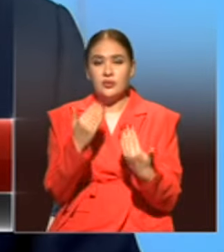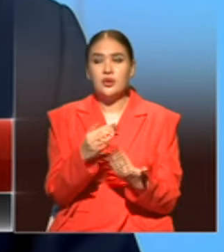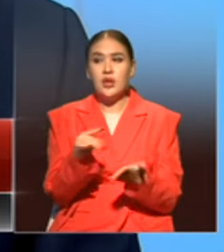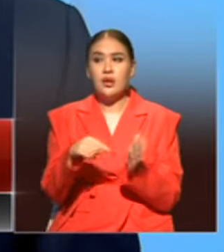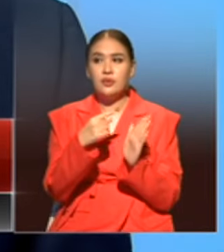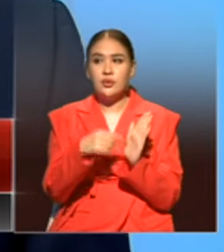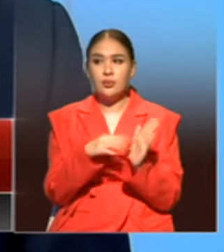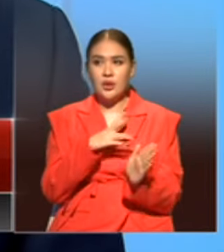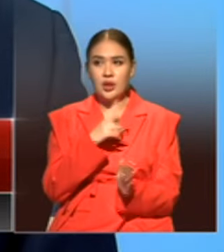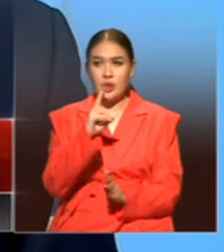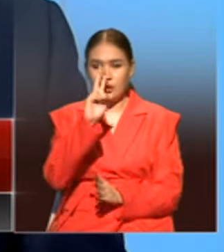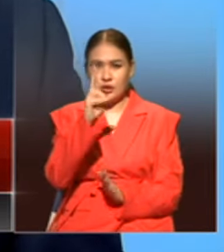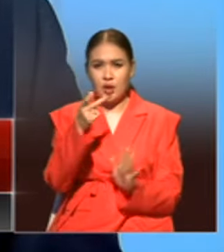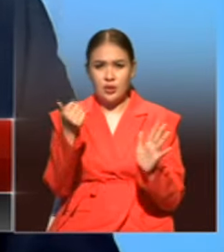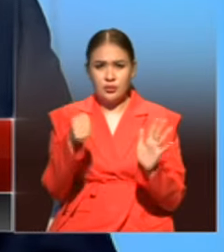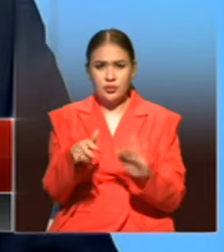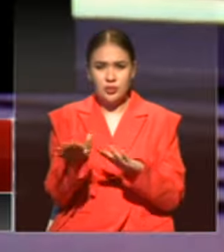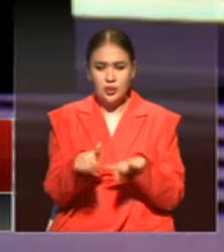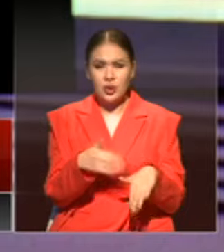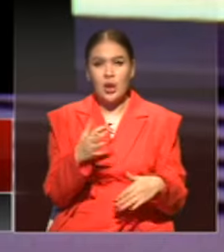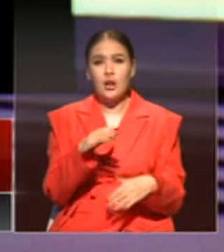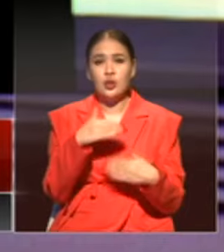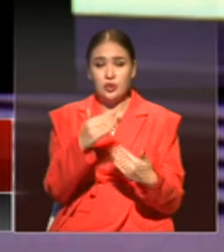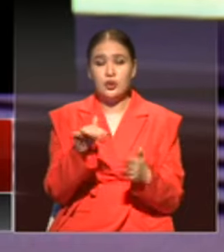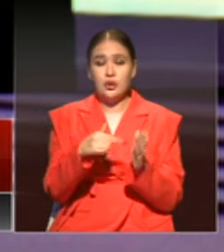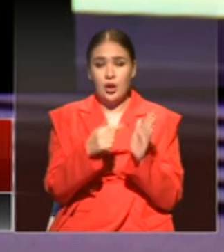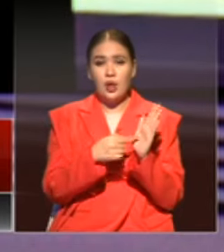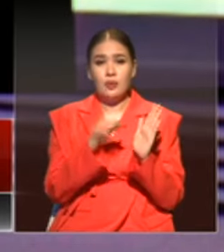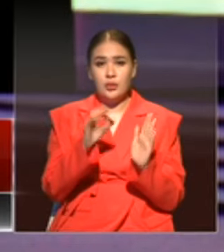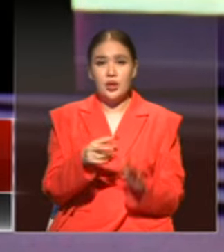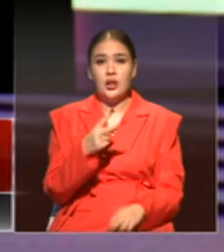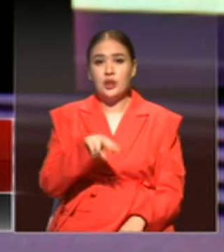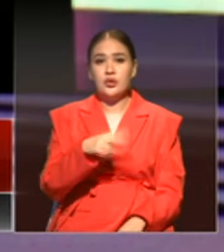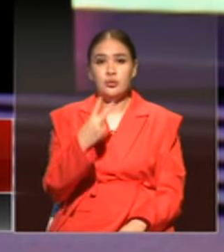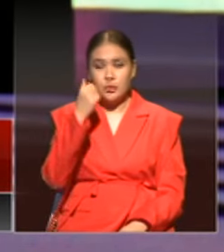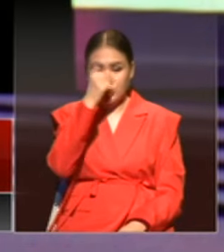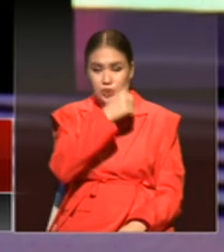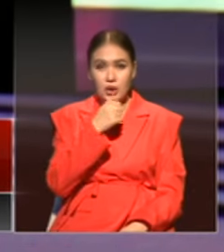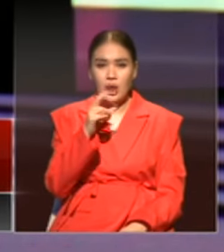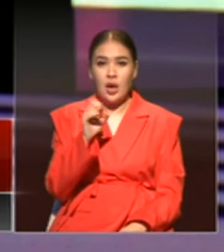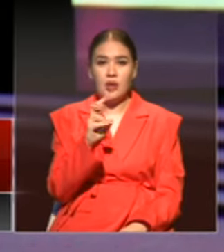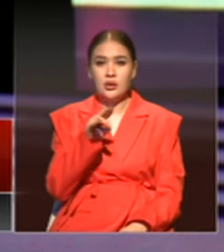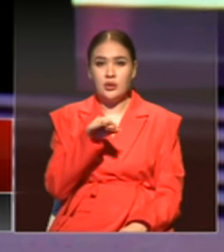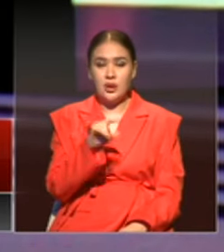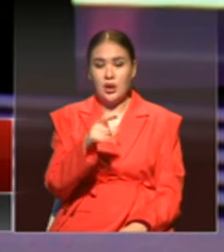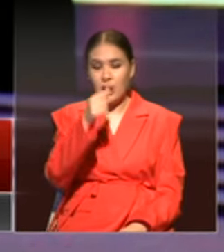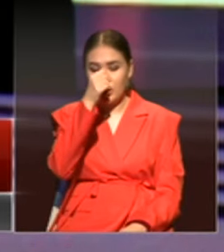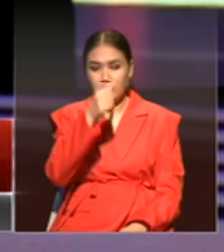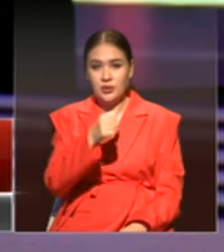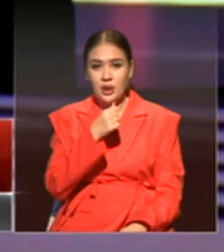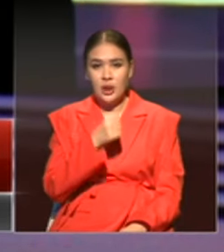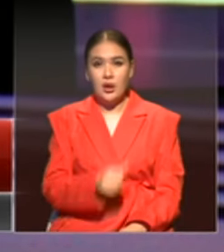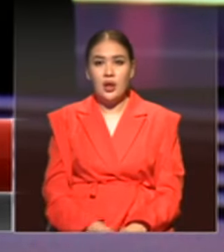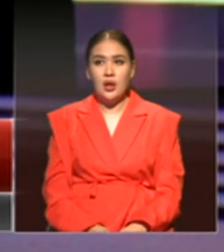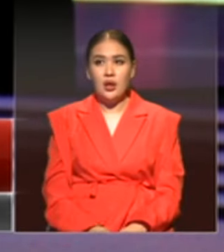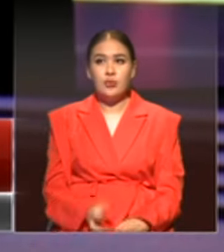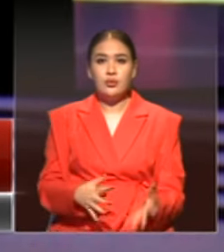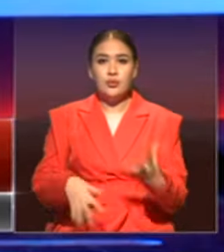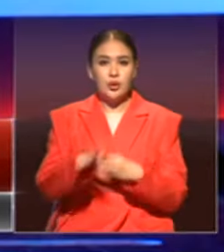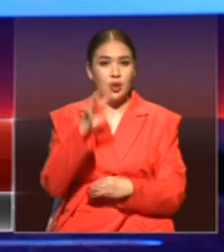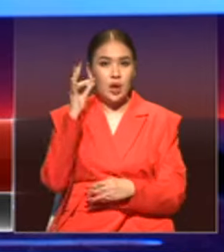яғни 2,5 жыл болды, ол сыныңыз өте дұрыс. 2022 жылдың қаңтарында оператор дейді ғой жаңағыдай, ÖKM